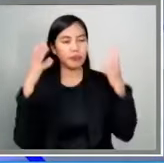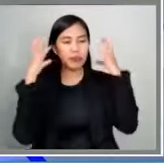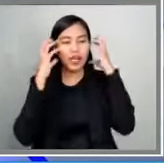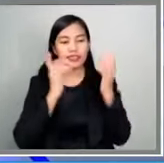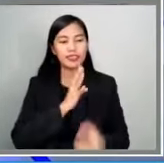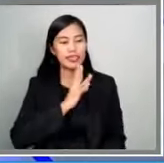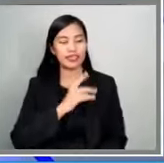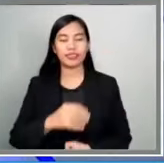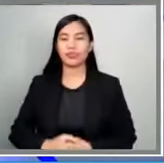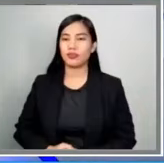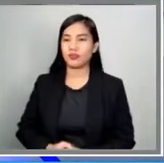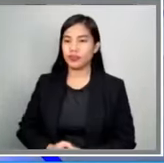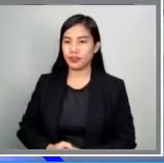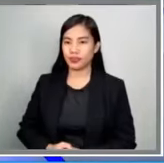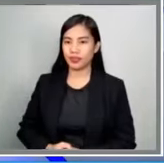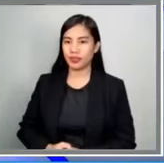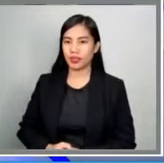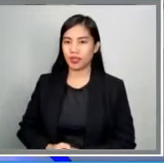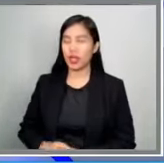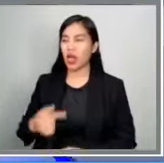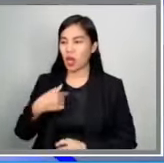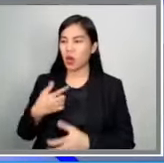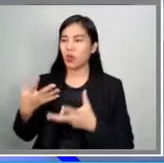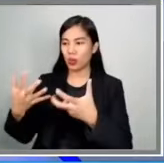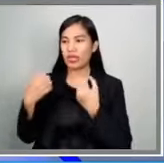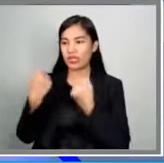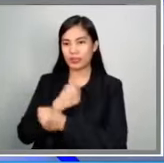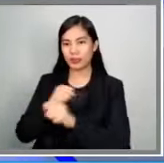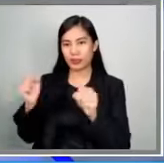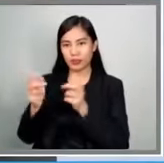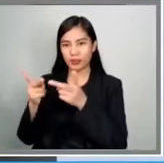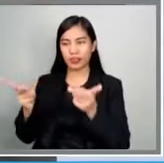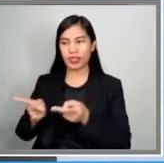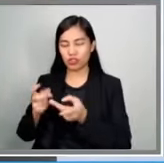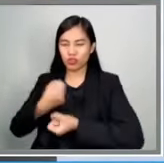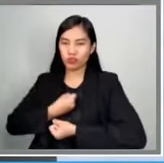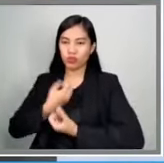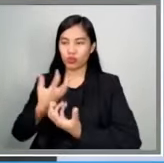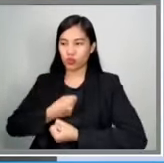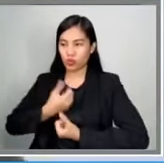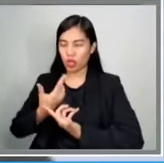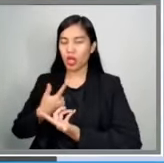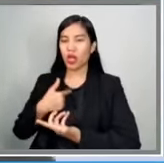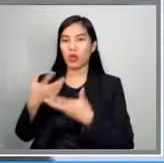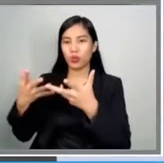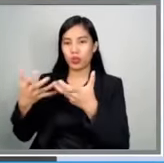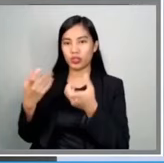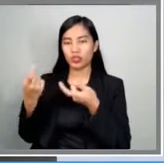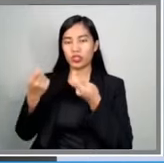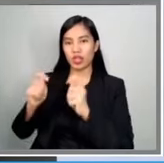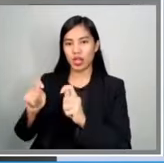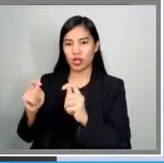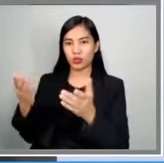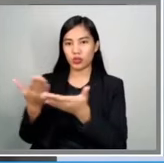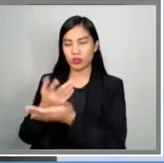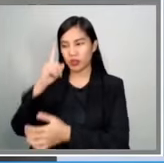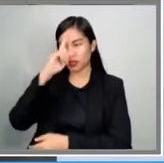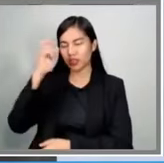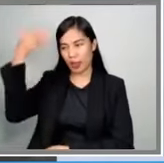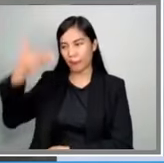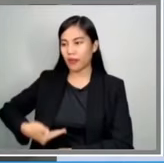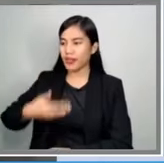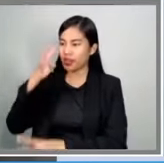Gusto ko lang magkaroon ng safe space to talk siguro, and I wanted to try something new kasi very creative akong tao and